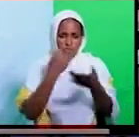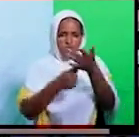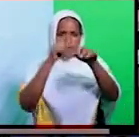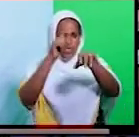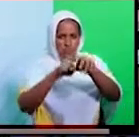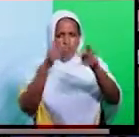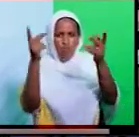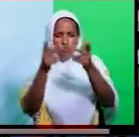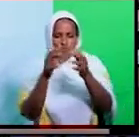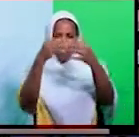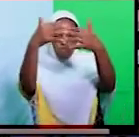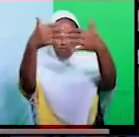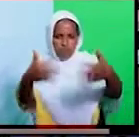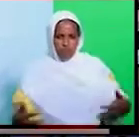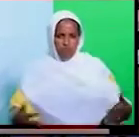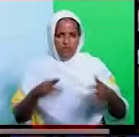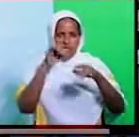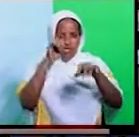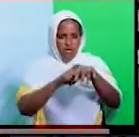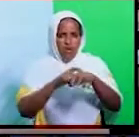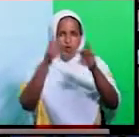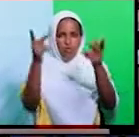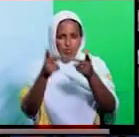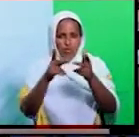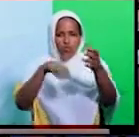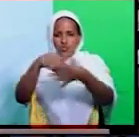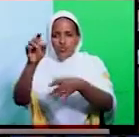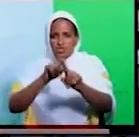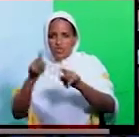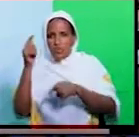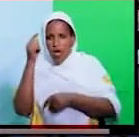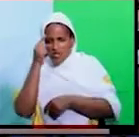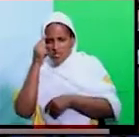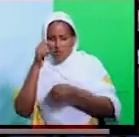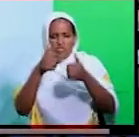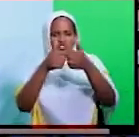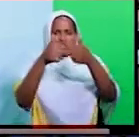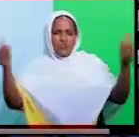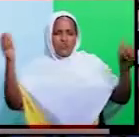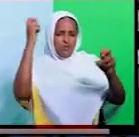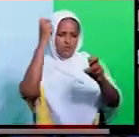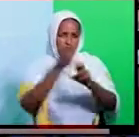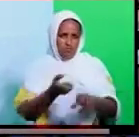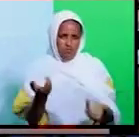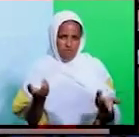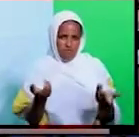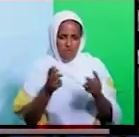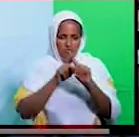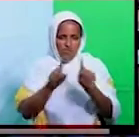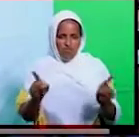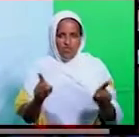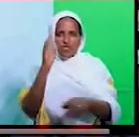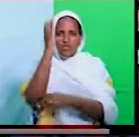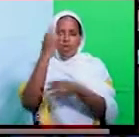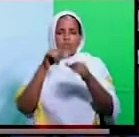የሚችለው እውነትም እንደዚህ ነው ፊደል የተጻፈው ፊደሉ አረፍተ ነገሩ ጥቅሱ ሐረጉ አንቀጹ ምዕራፉ ቁጥሩ እንደ